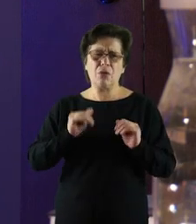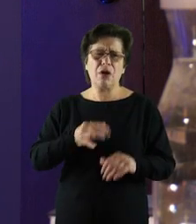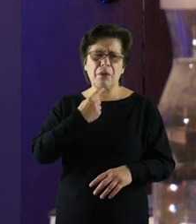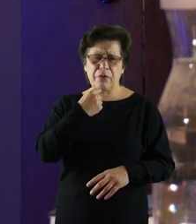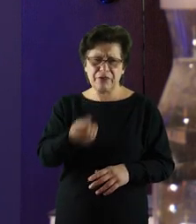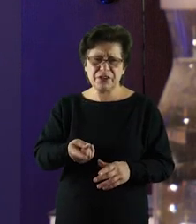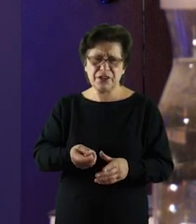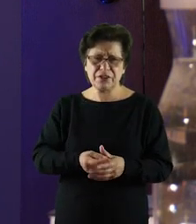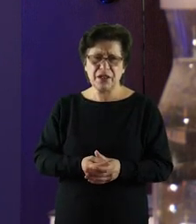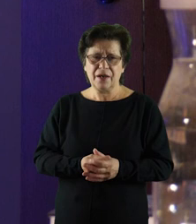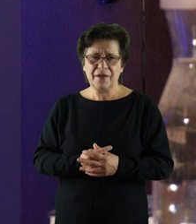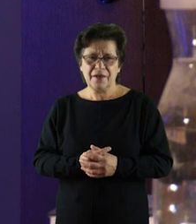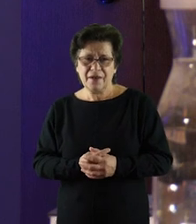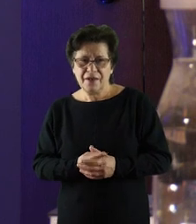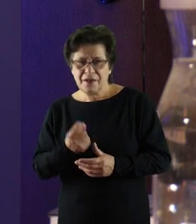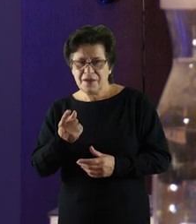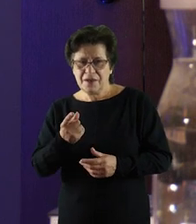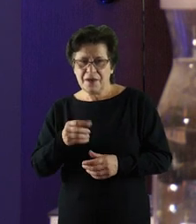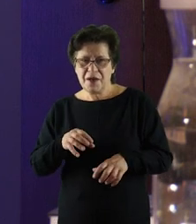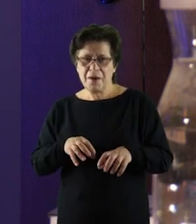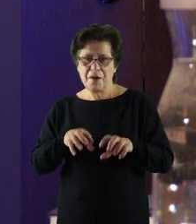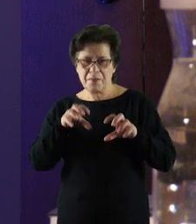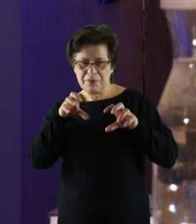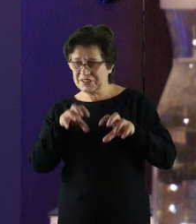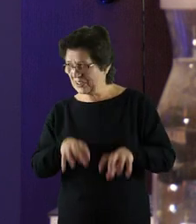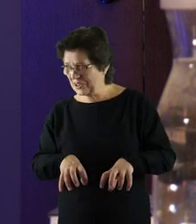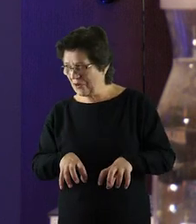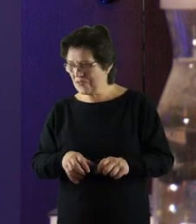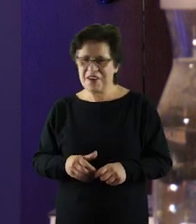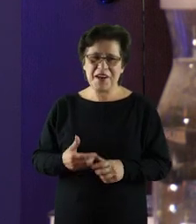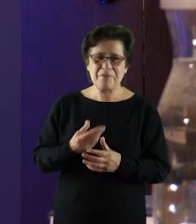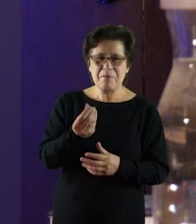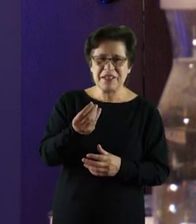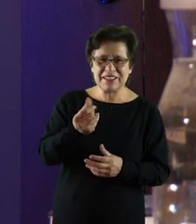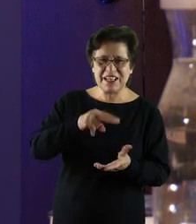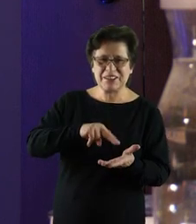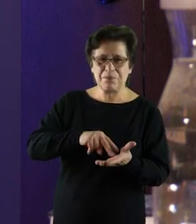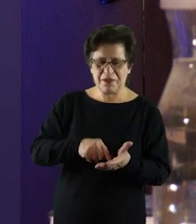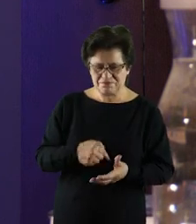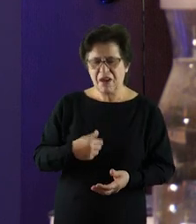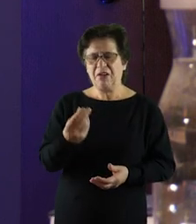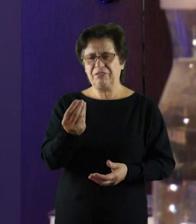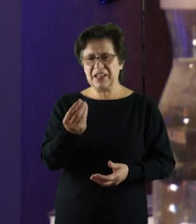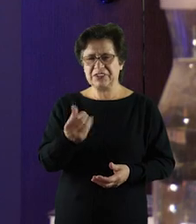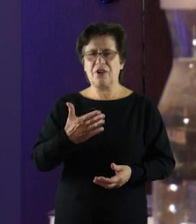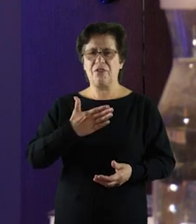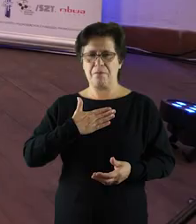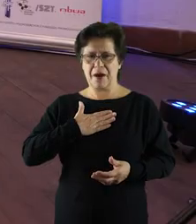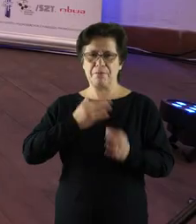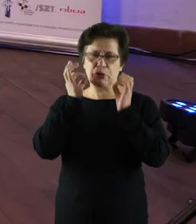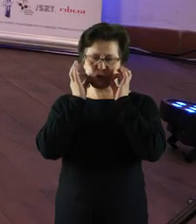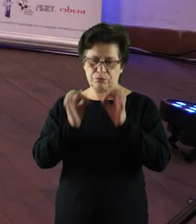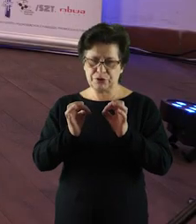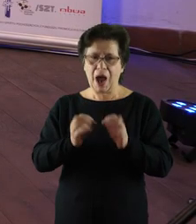a zwłaszcza prezesowi Biznes Club Leszno, że mam się finansowo dobrze, ale pracowałam na